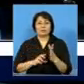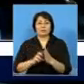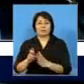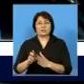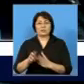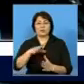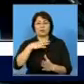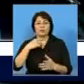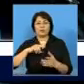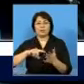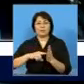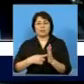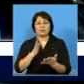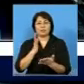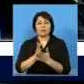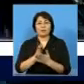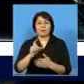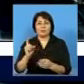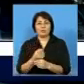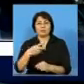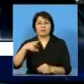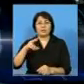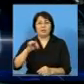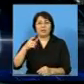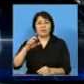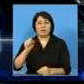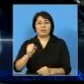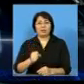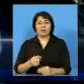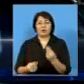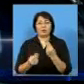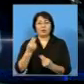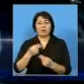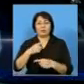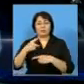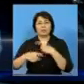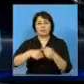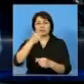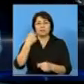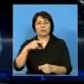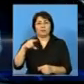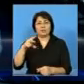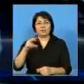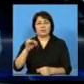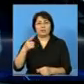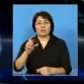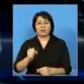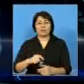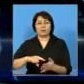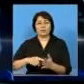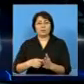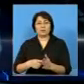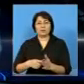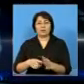бар. Ол біріншіден бірінші лигада менімше келесі жылы біз бірінші лигада мақсат қалу емес,